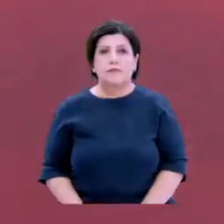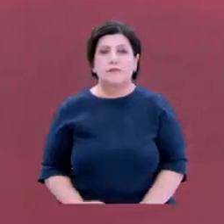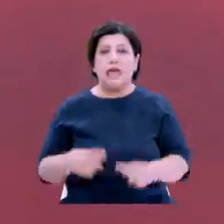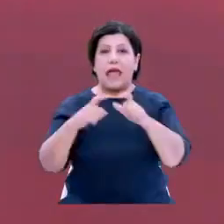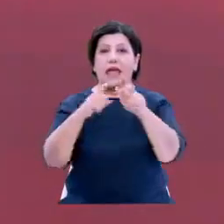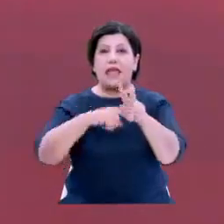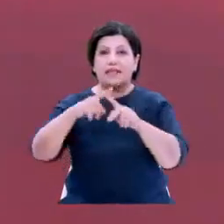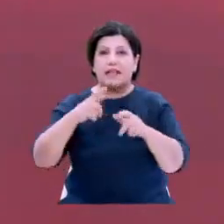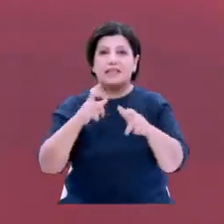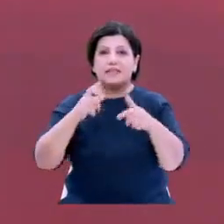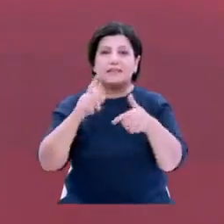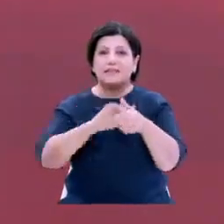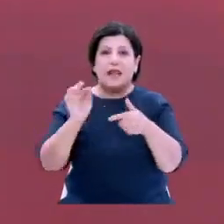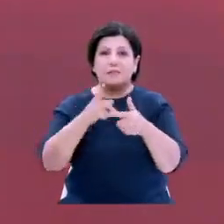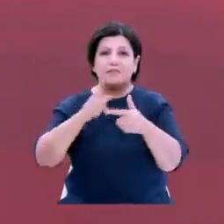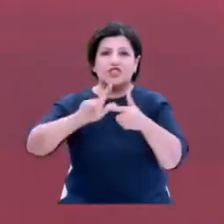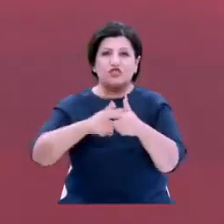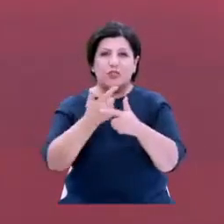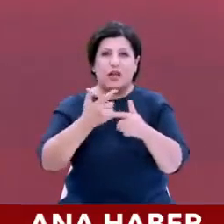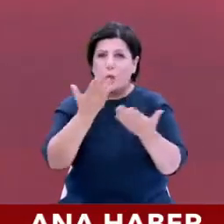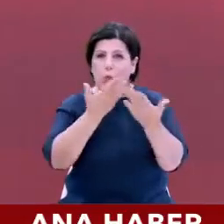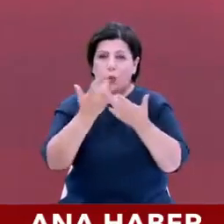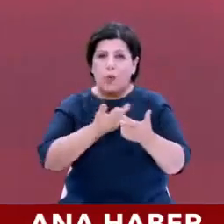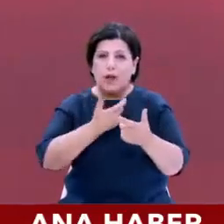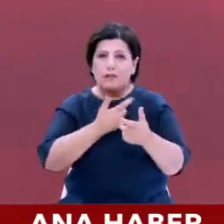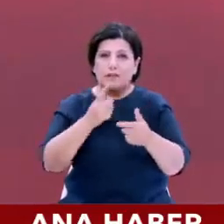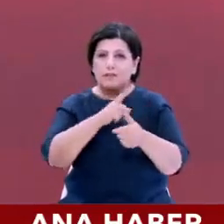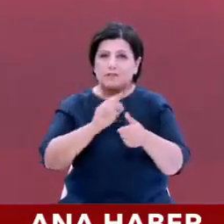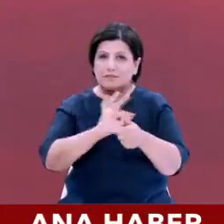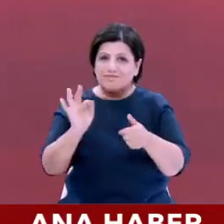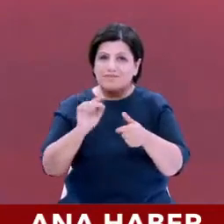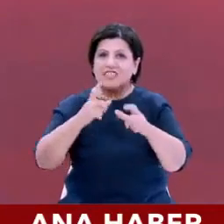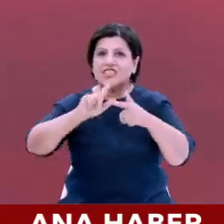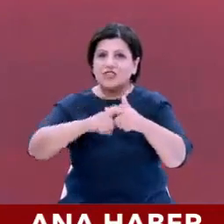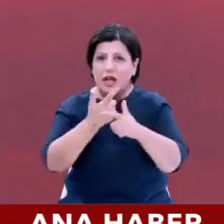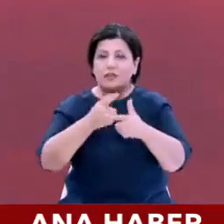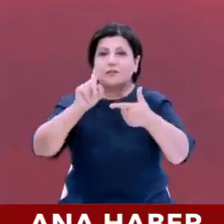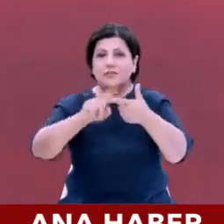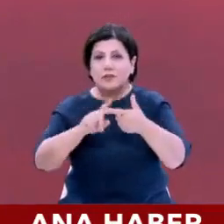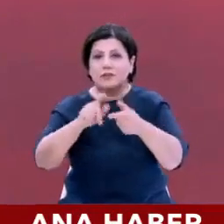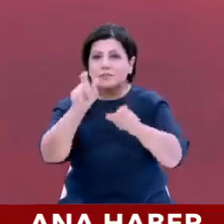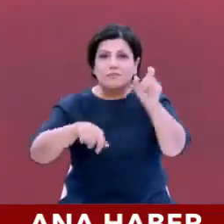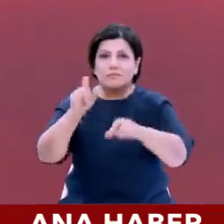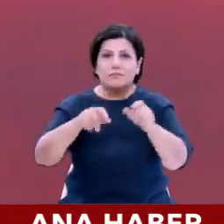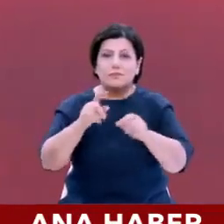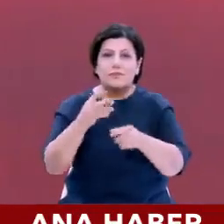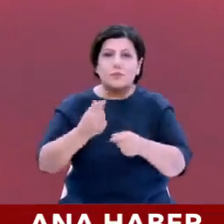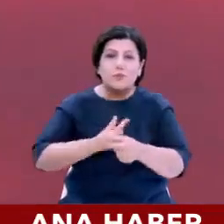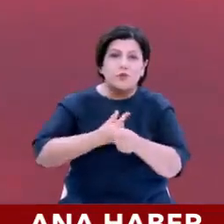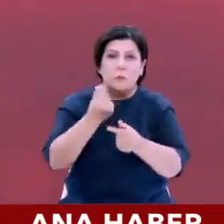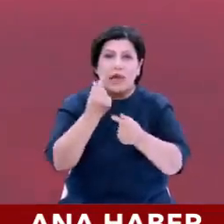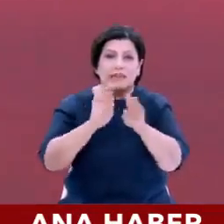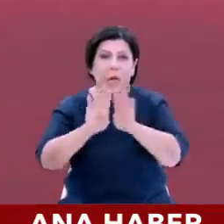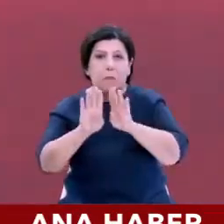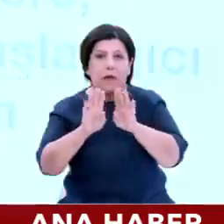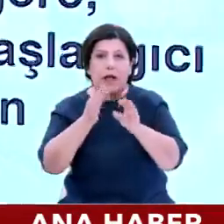eyt'de stajyerlerin mağduriyeti bir umut ışığı var demiştim o Umut ışığının ne olduğunu anlatacağım size ama önce şu Mevzuatı bir